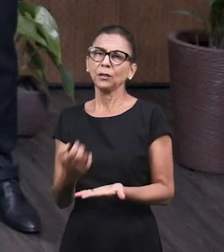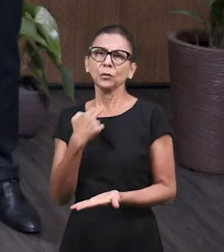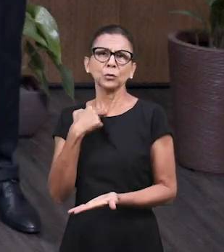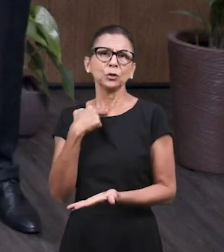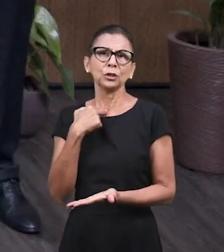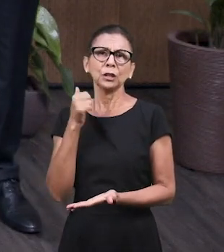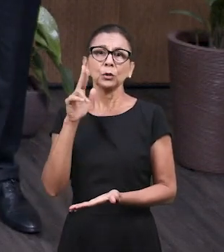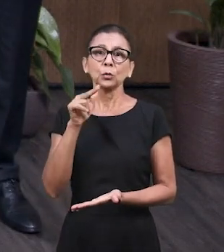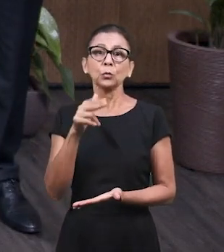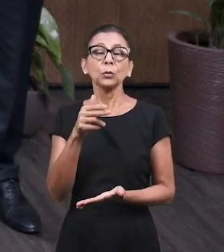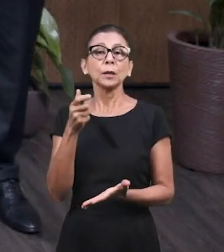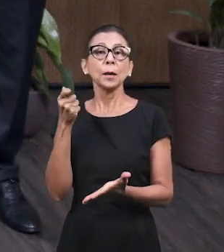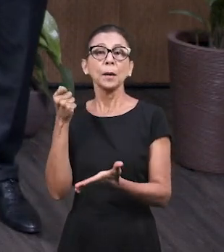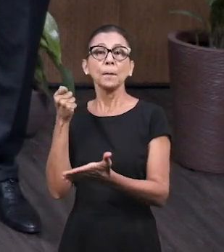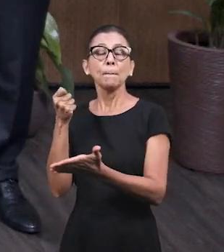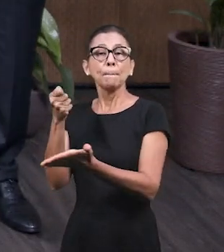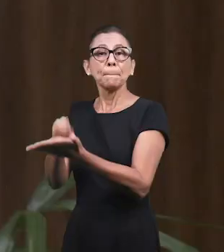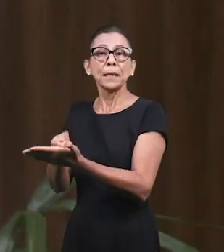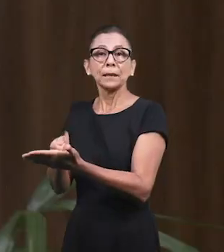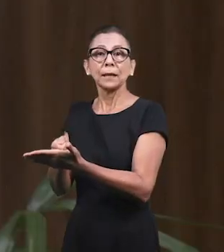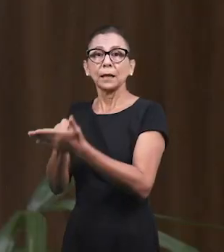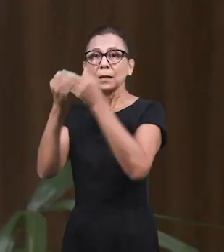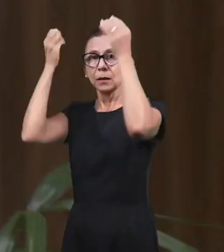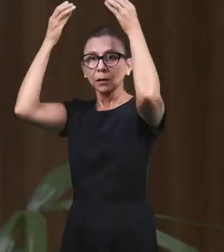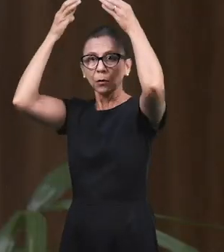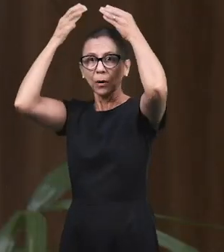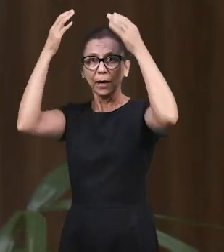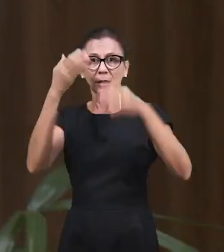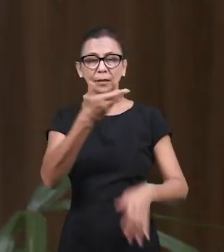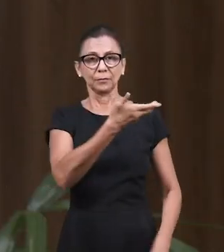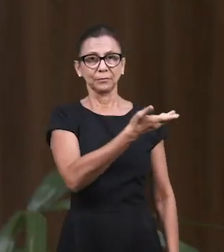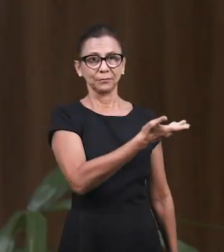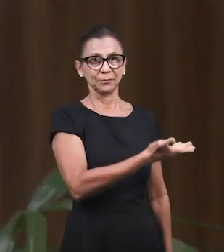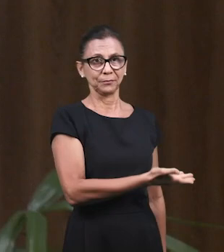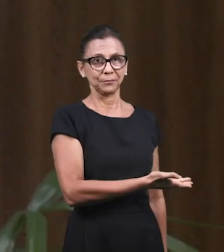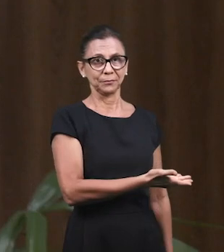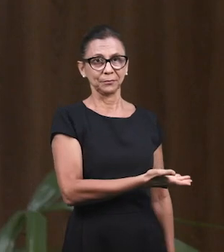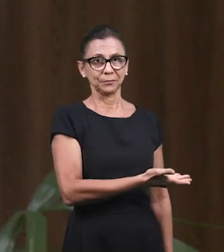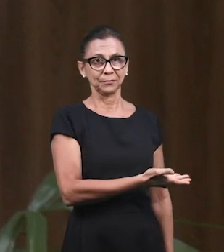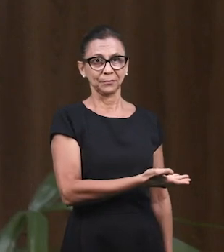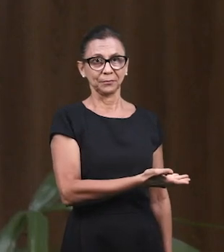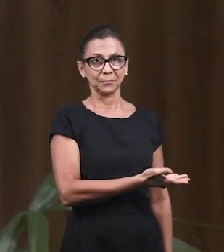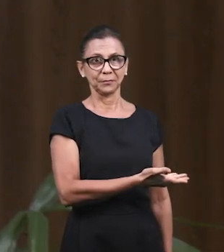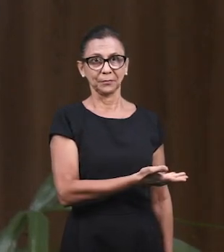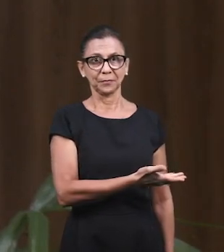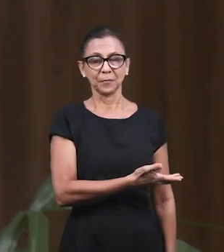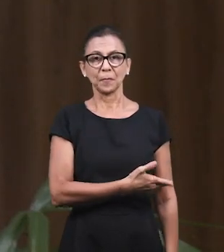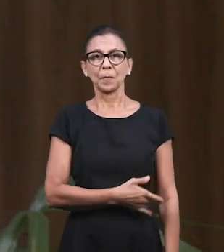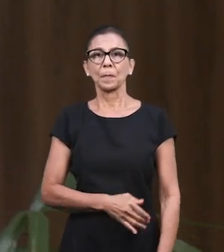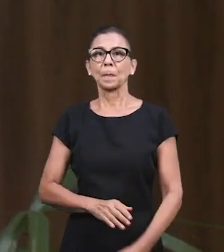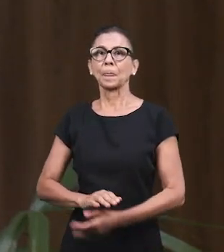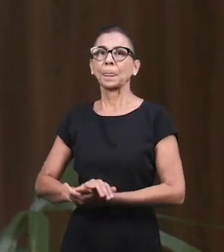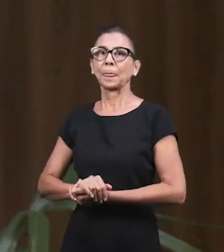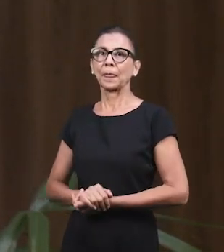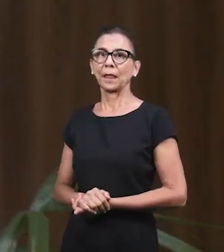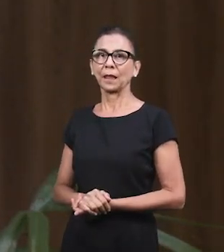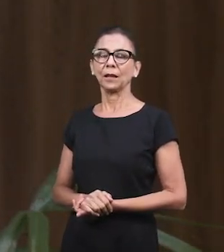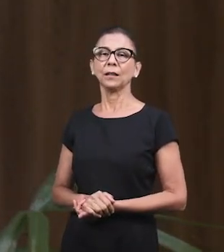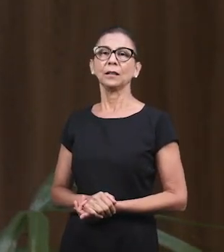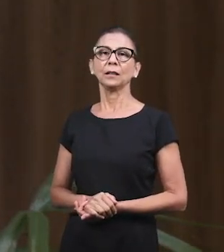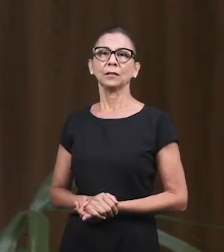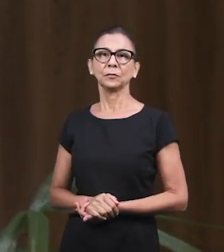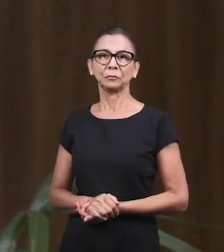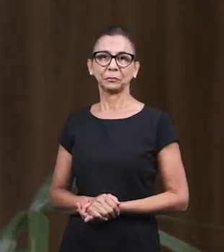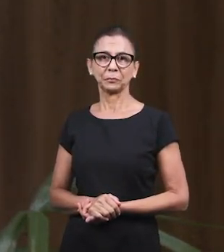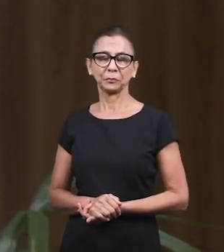pardonnée par le roi était impayable. Une prophétie, comme nous avons déjà